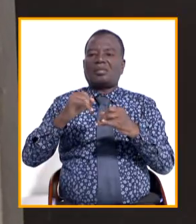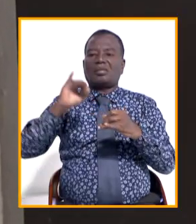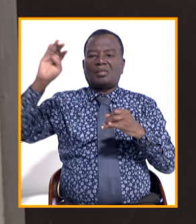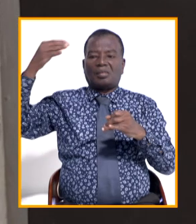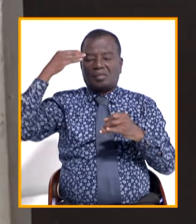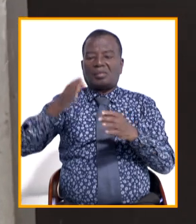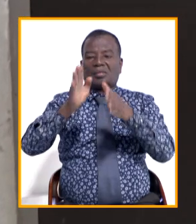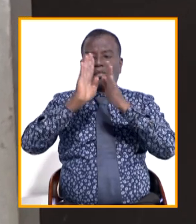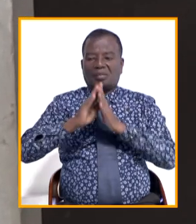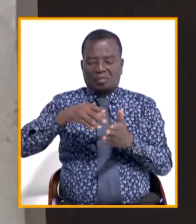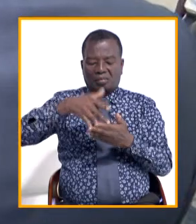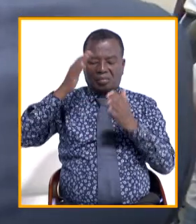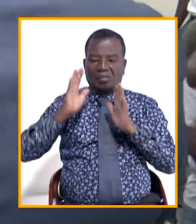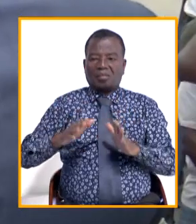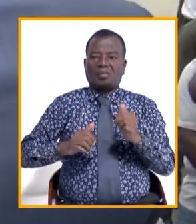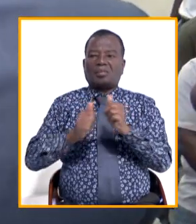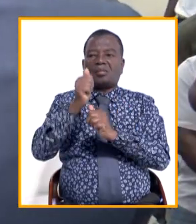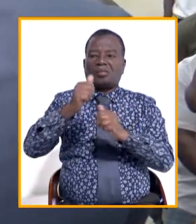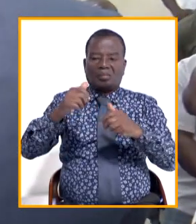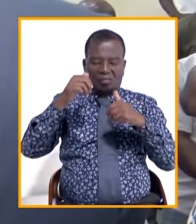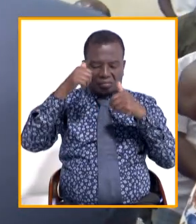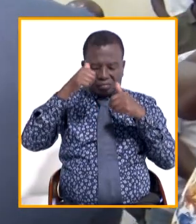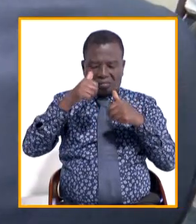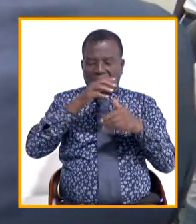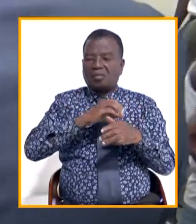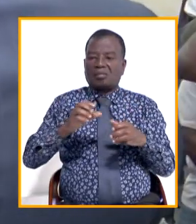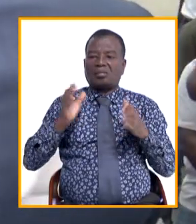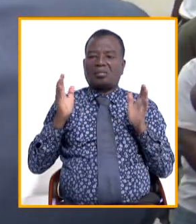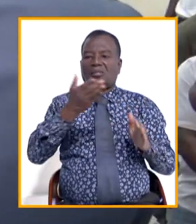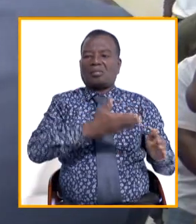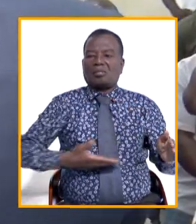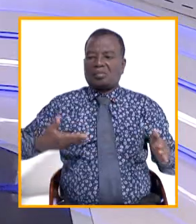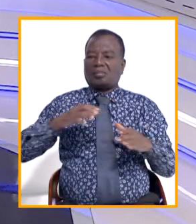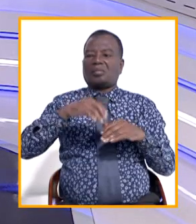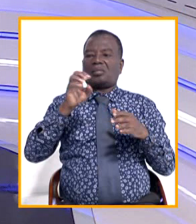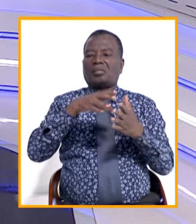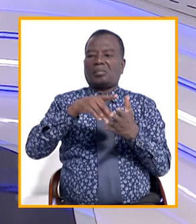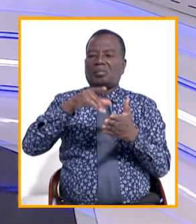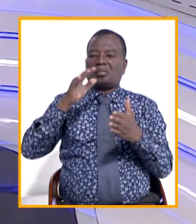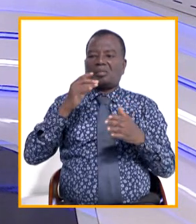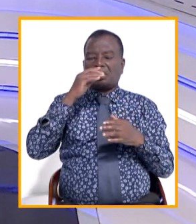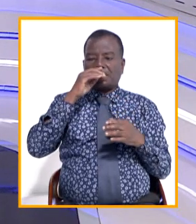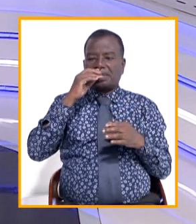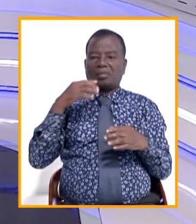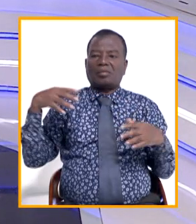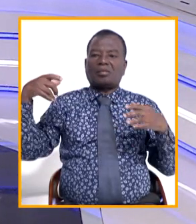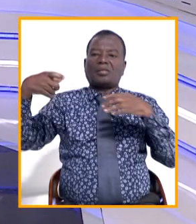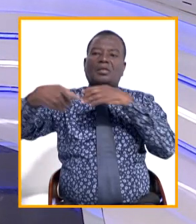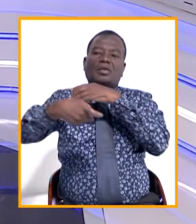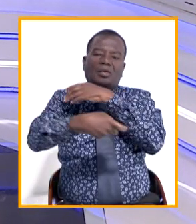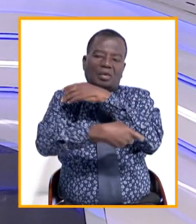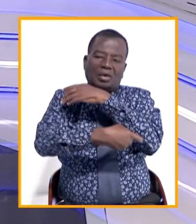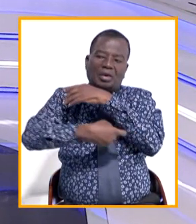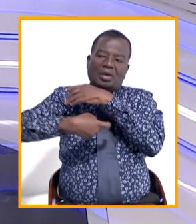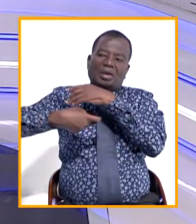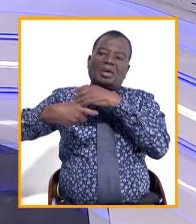Diawara exhorte les étudiants à plus de concentration et de sérieux dans les études. La corruption est aussi un